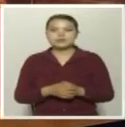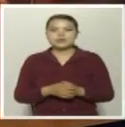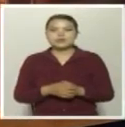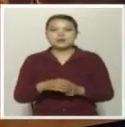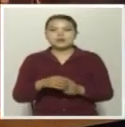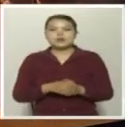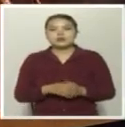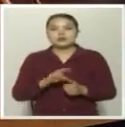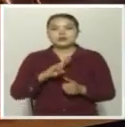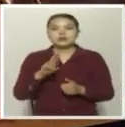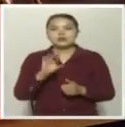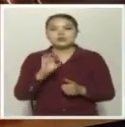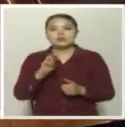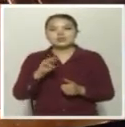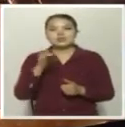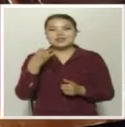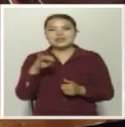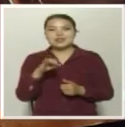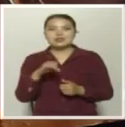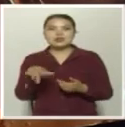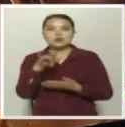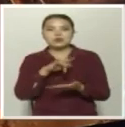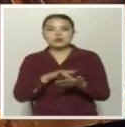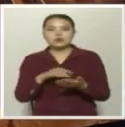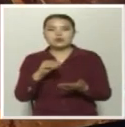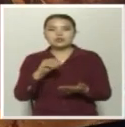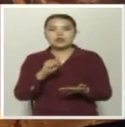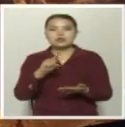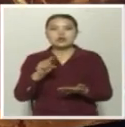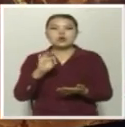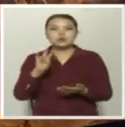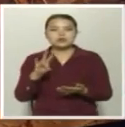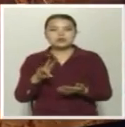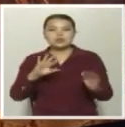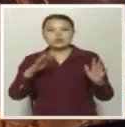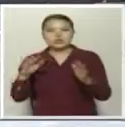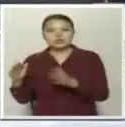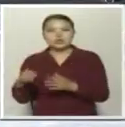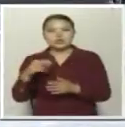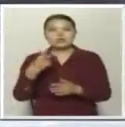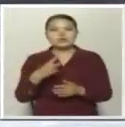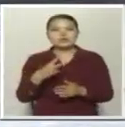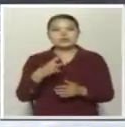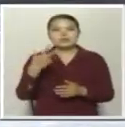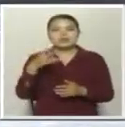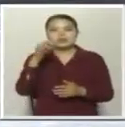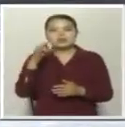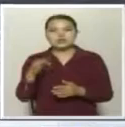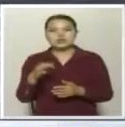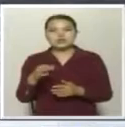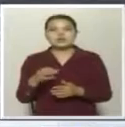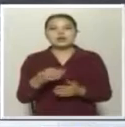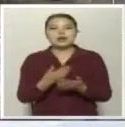Қостанайлық тәртіп сақшылары автокөлік ұрлаған Жаңаөзен қаласының тұрғынын ұстады. Оқиға 3 мамыр күні сағат 23:00 шамасында